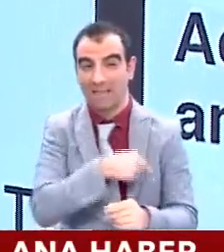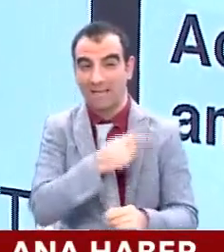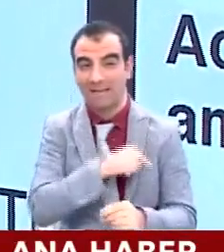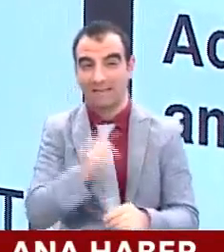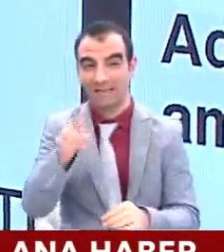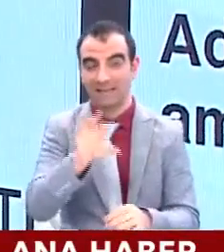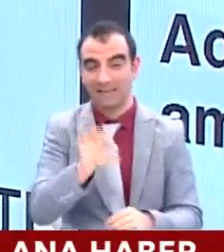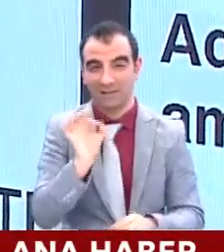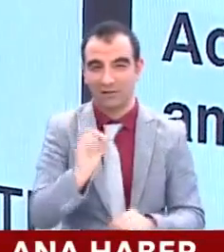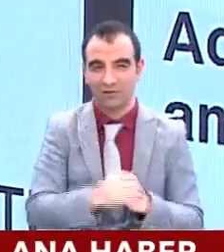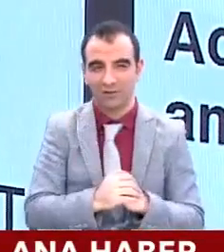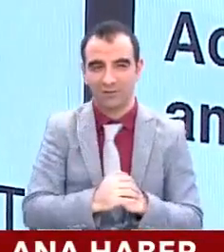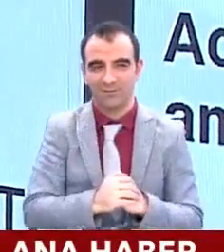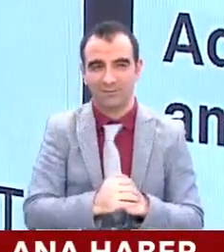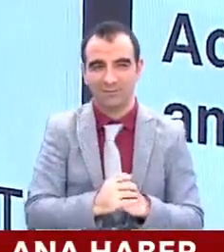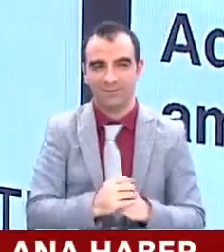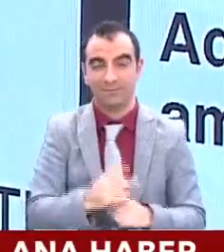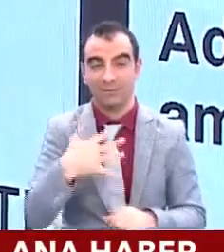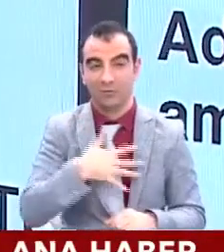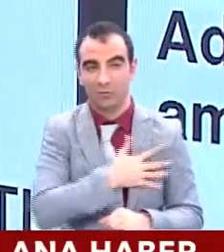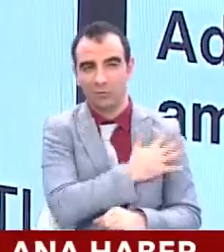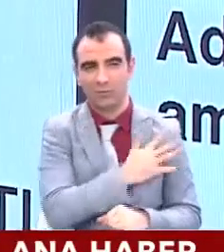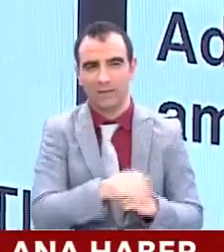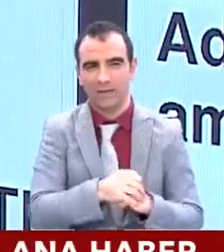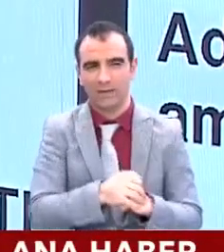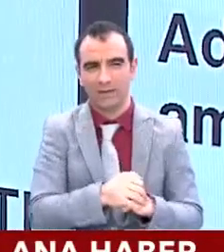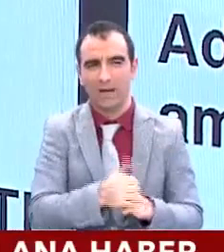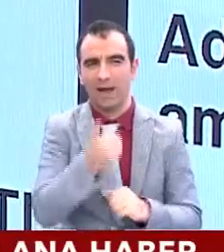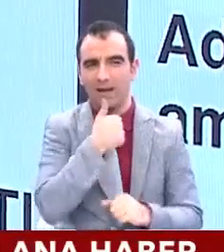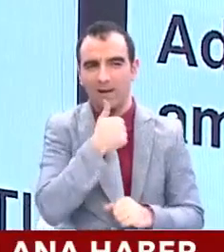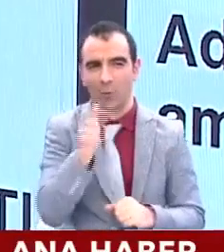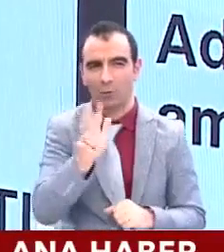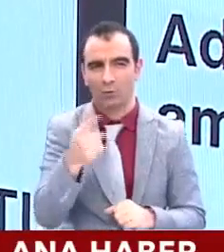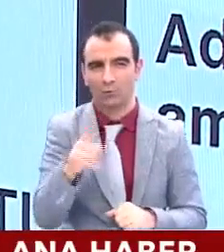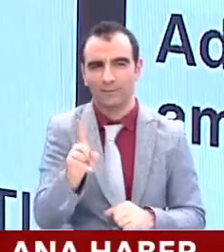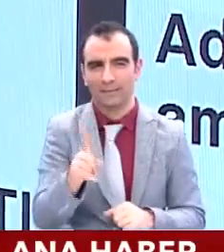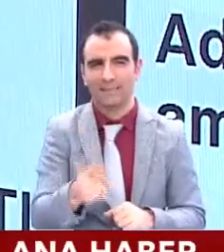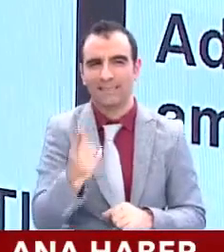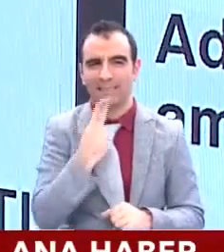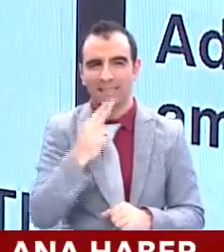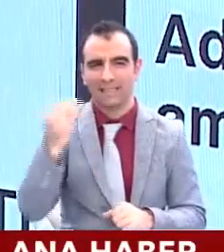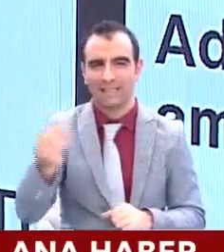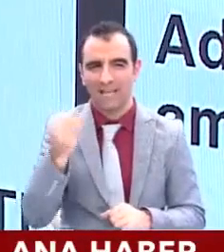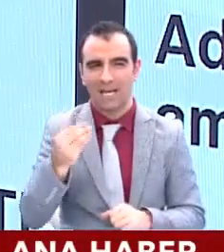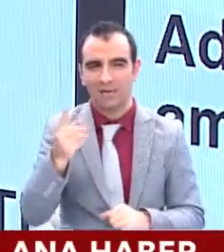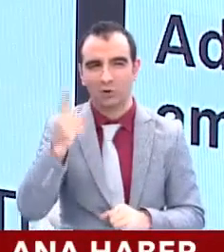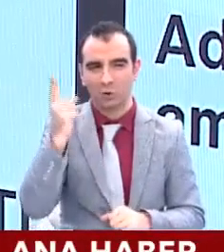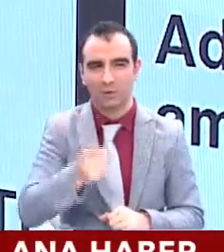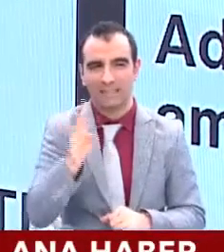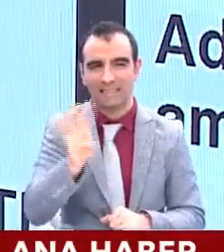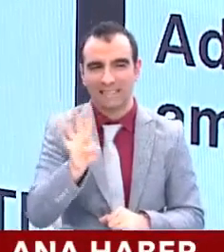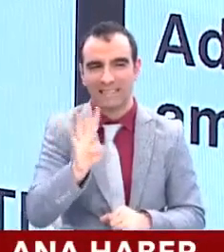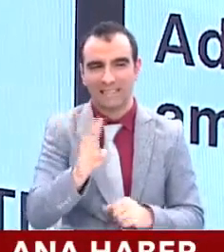adaylığı başvurusu başvurusu için Cumhuriyet Halk Partisi erkekler 30.000 Türk Lirası kadın gençler ve